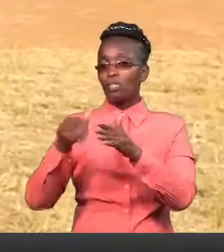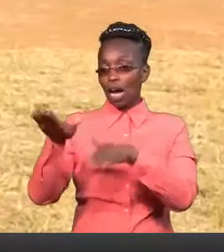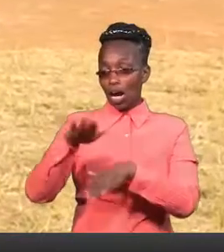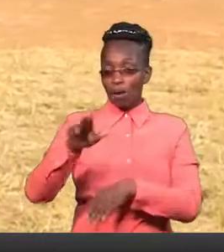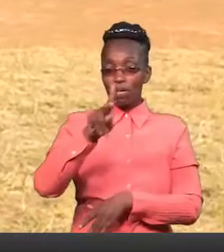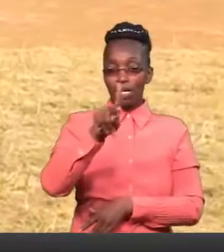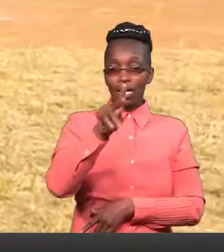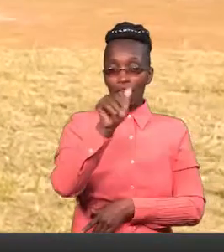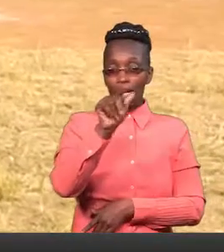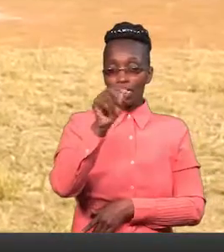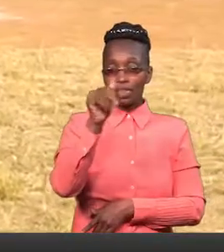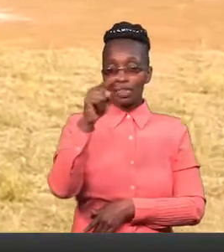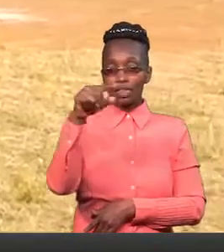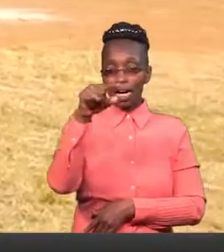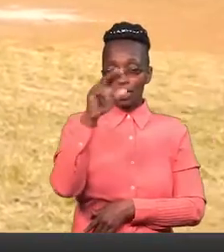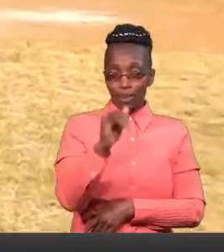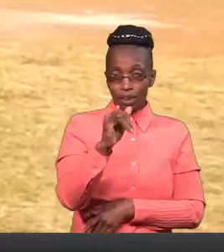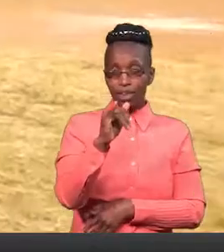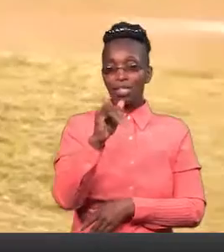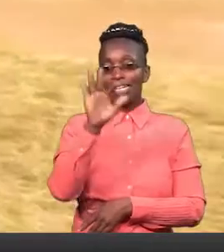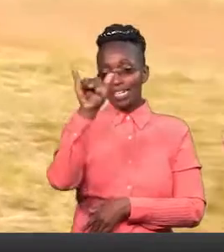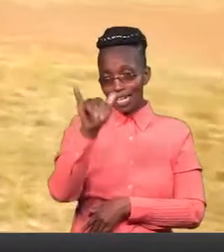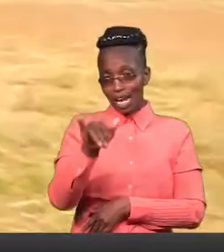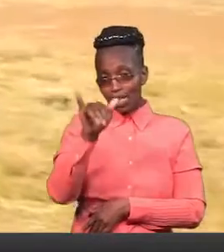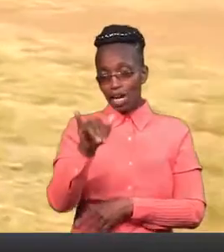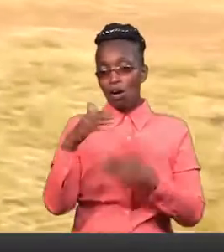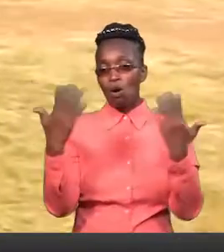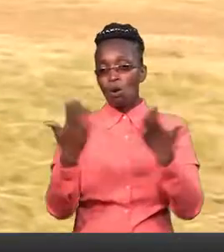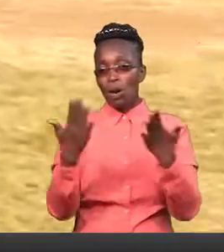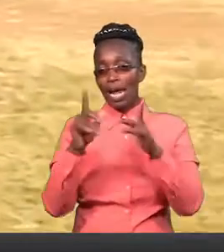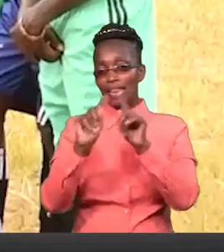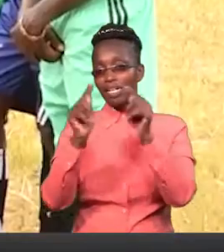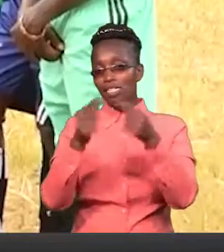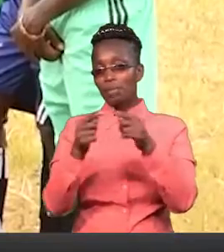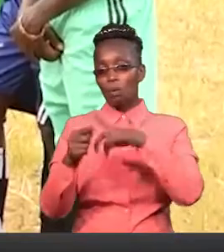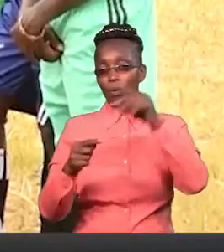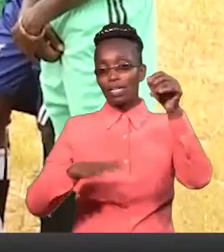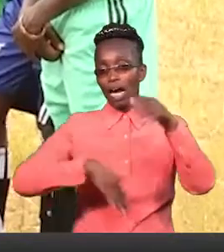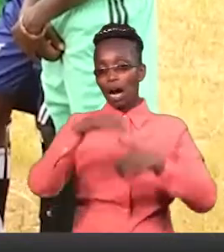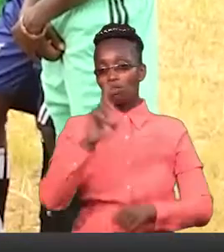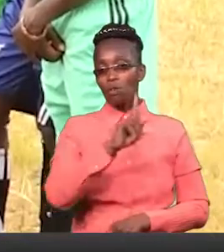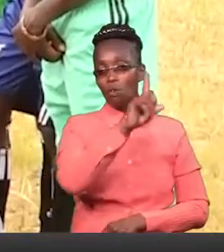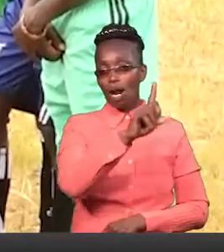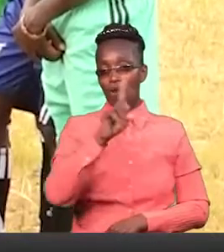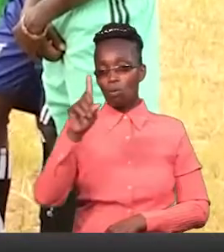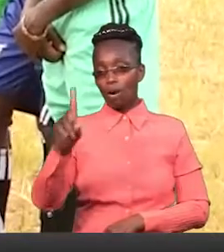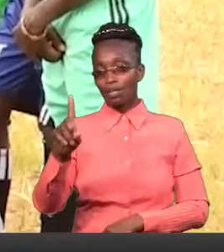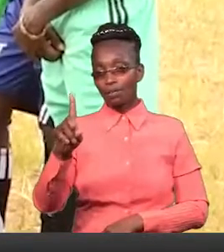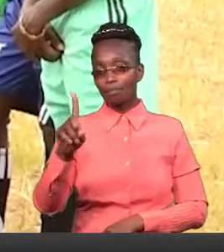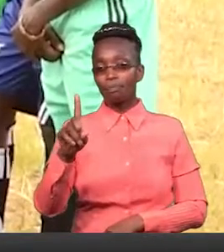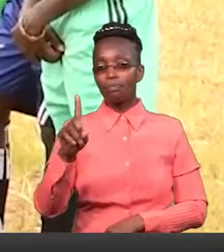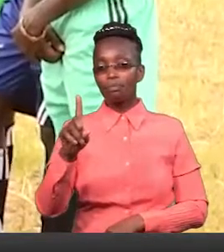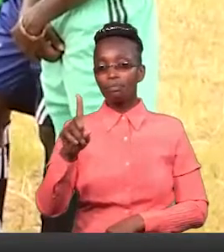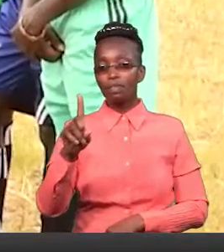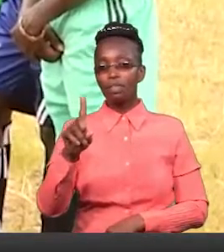Yata, ambapo timu ya Kisani ilitoka sare ya goli moja kwa moja na timu ya Beach FC. Ila Kisani iliibuka